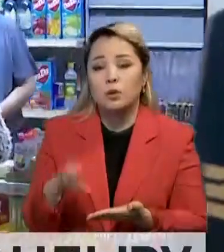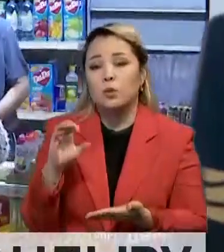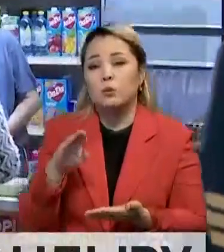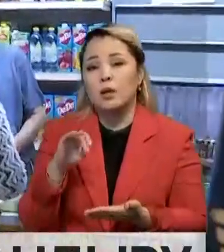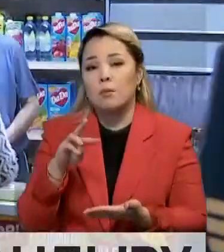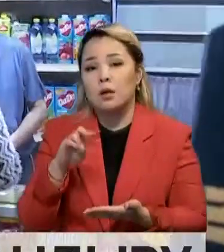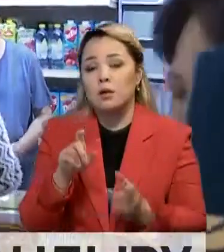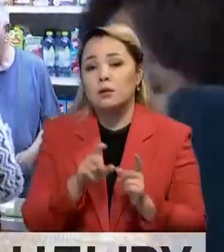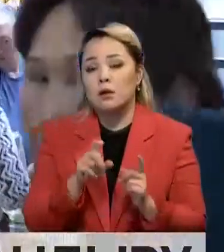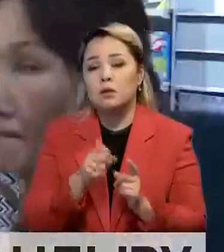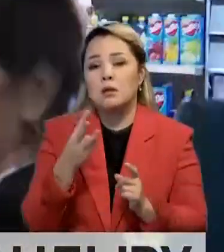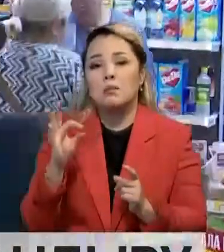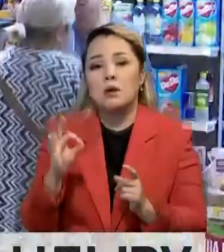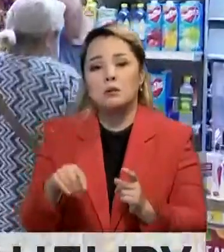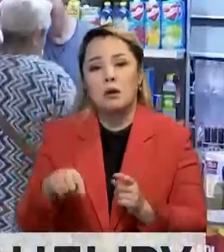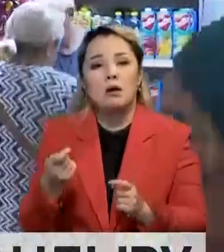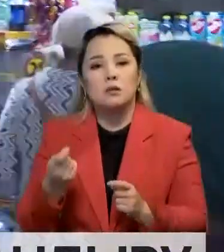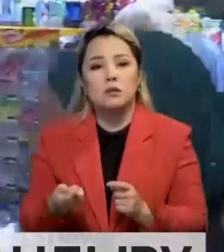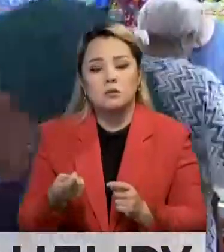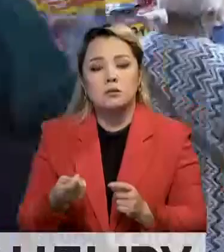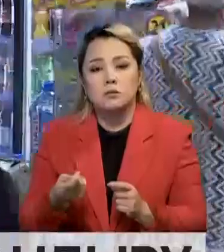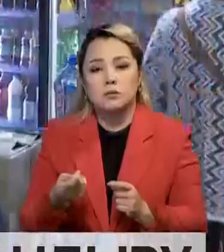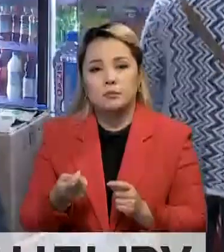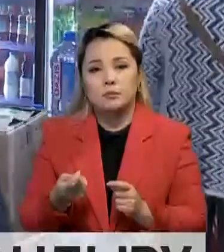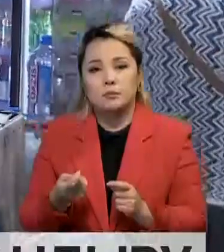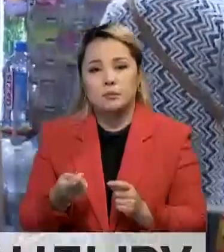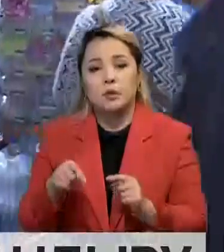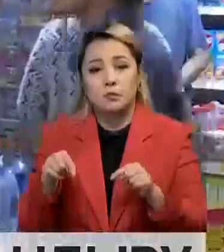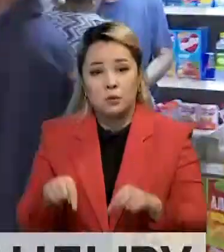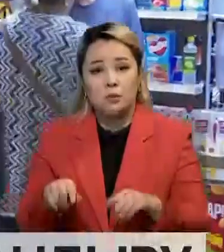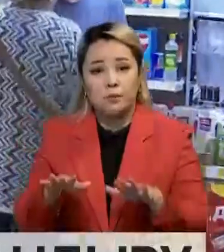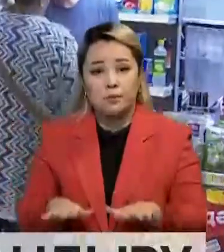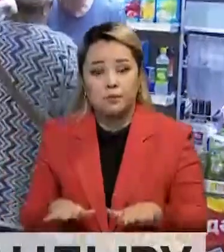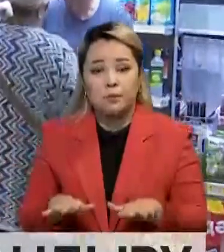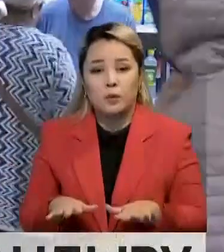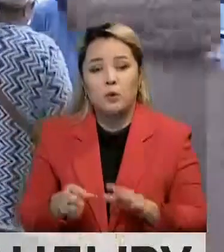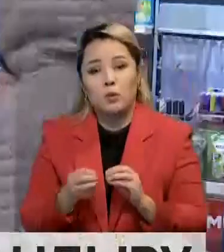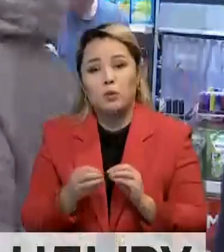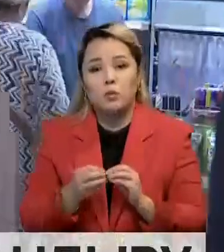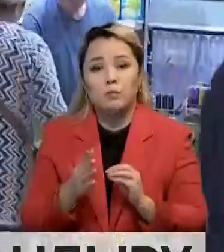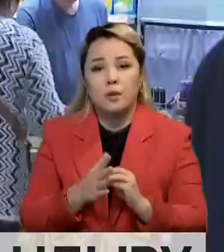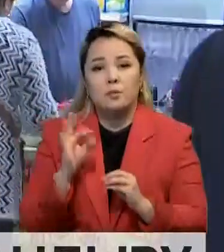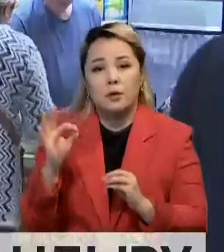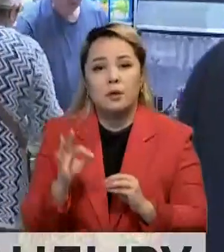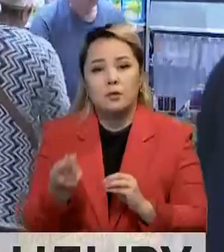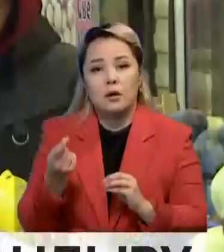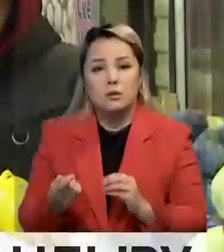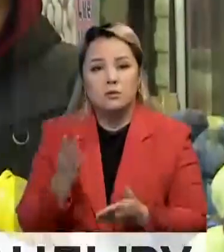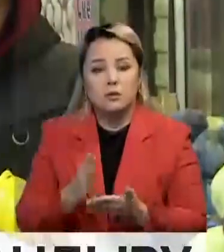Супермаркеттермен салыстырғанда қанша пайызға арзандау мұнда? Не жерде ме? 10-15% арзандау